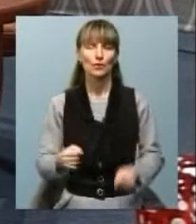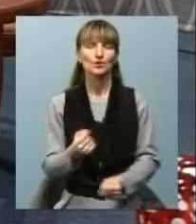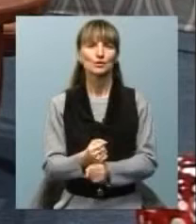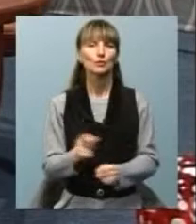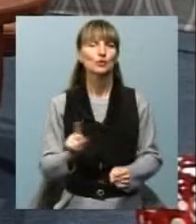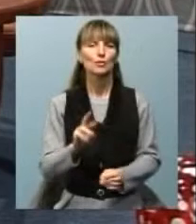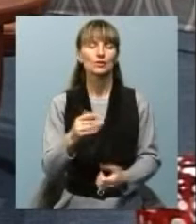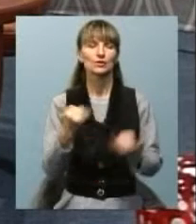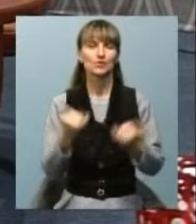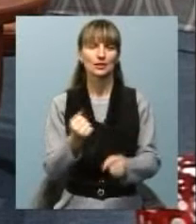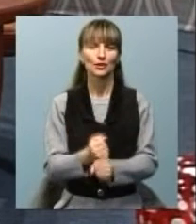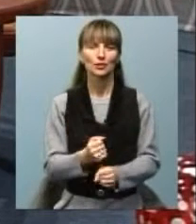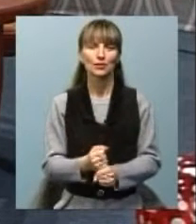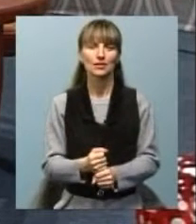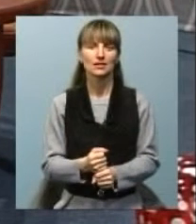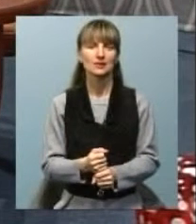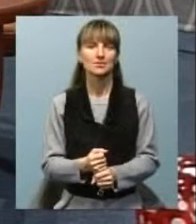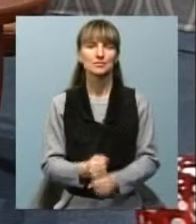зробити. Що б ти зараз зробила?